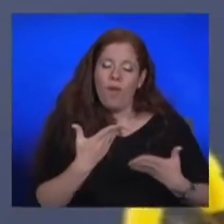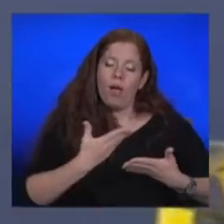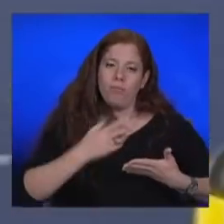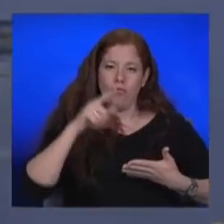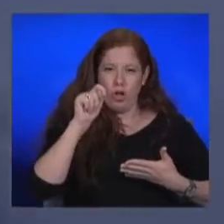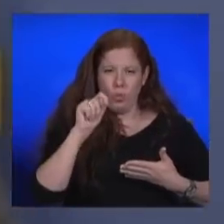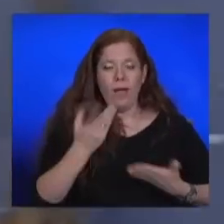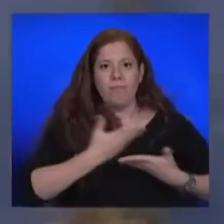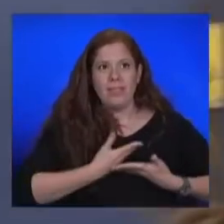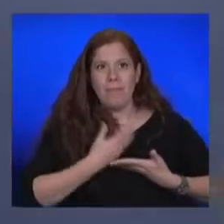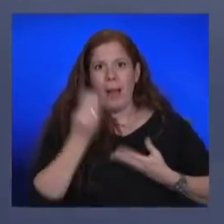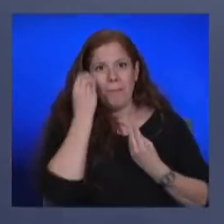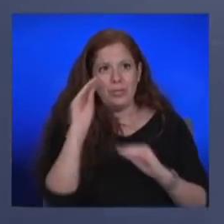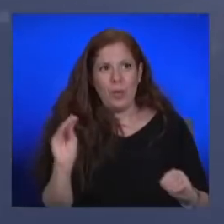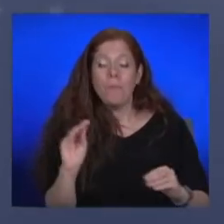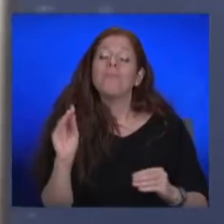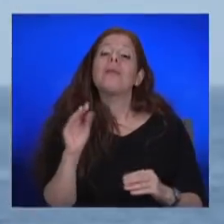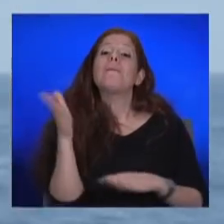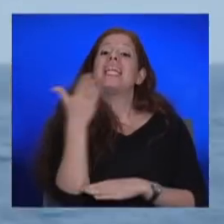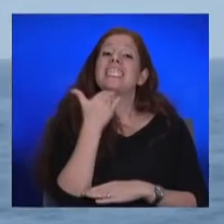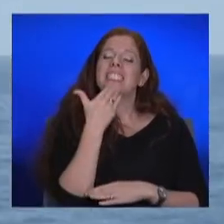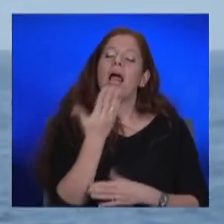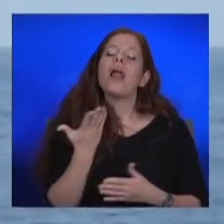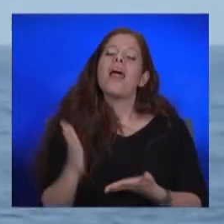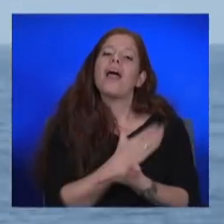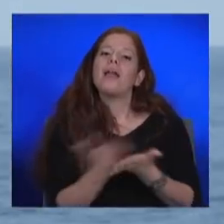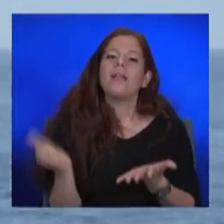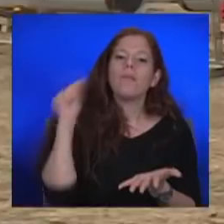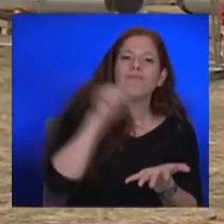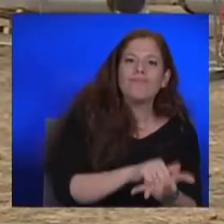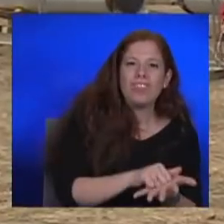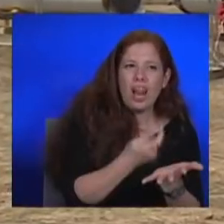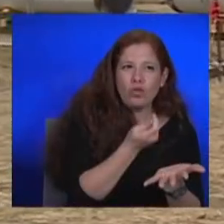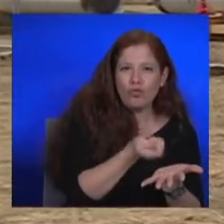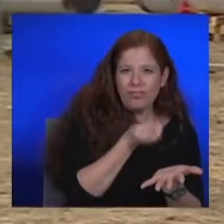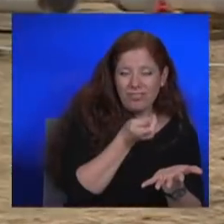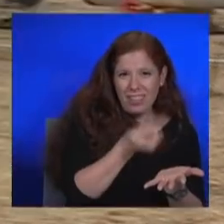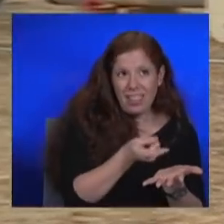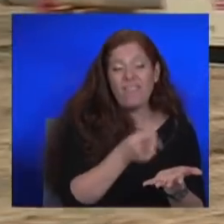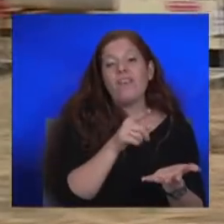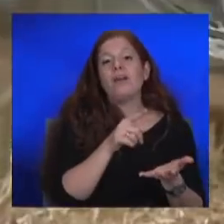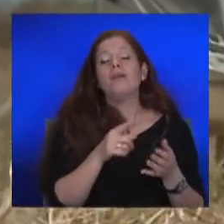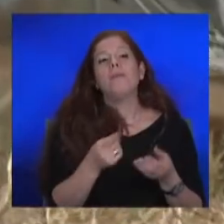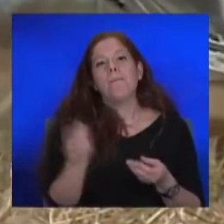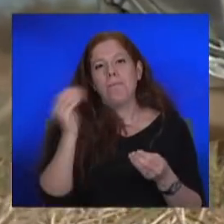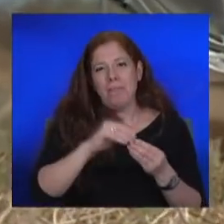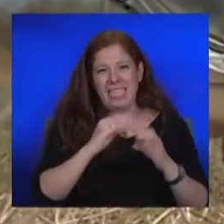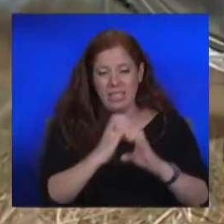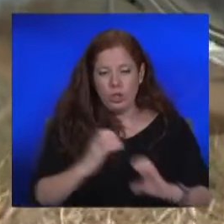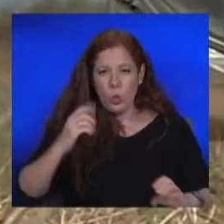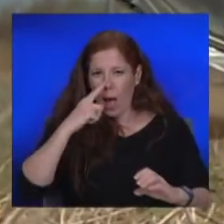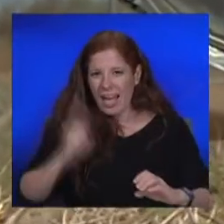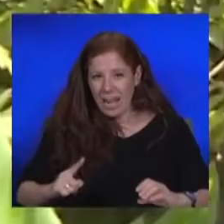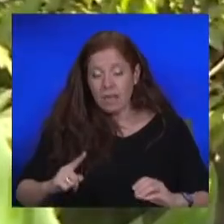להשתתף במאות מיליוני שקלים במימון של צינור הגז שישמש גם את תשובה ושותפיו להובלת גז מישראל